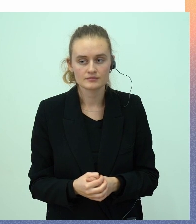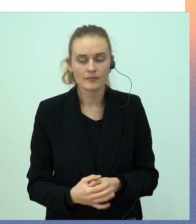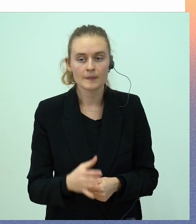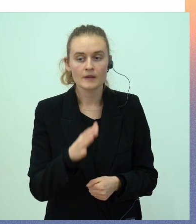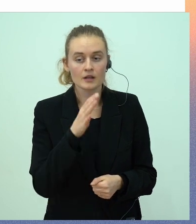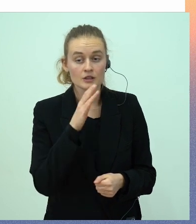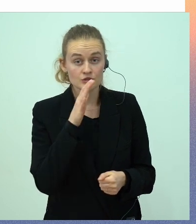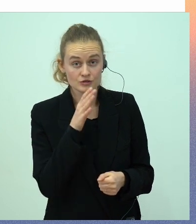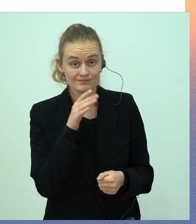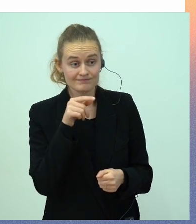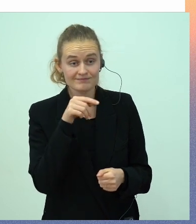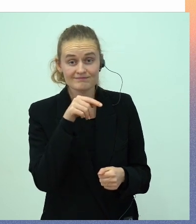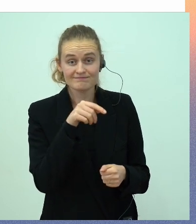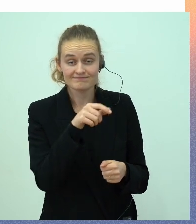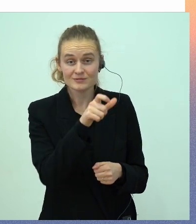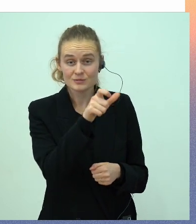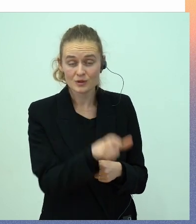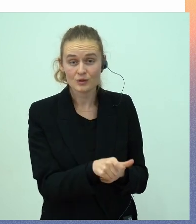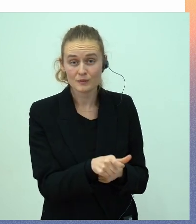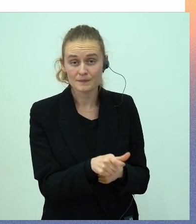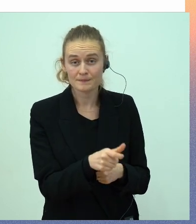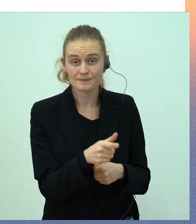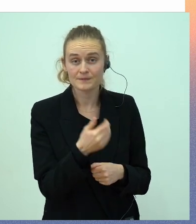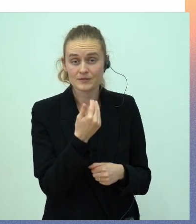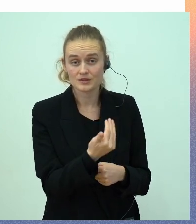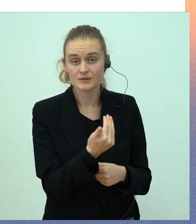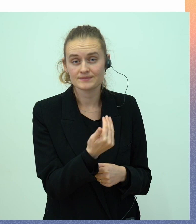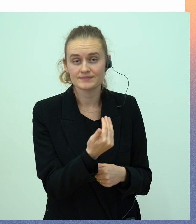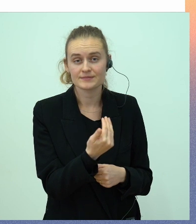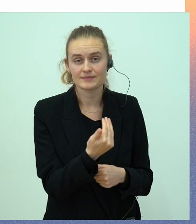Žydas taip pat yra